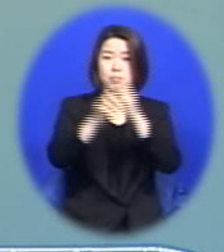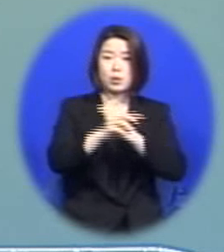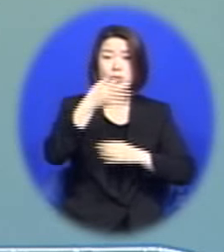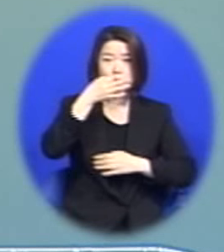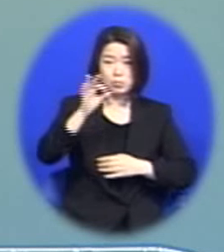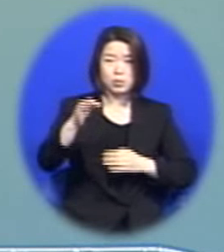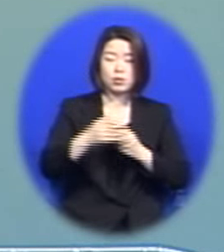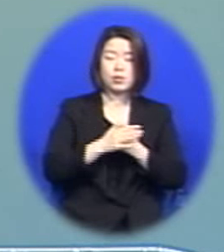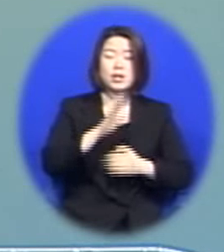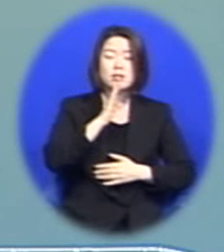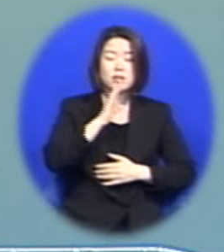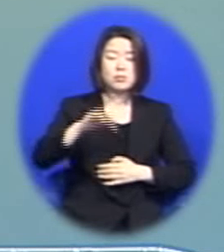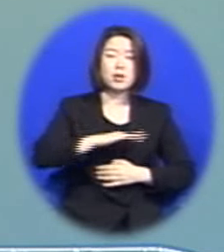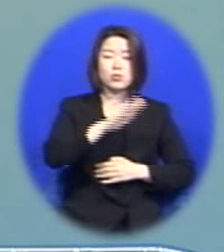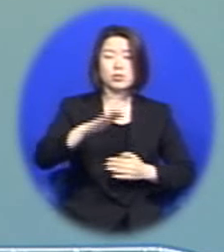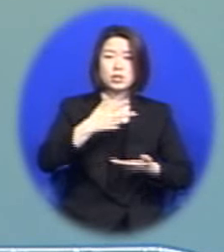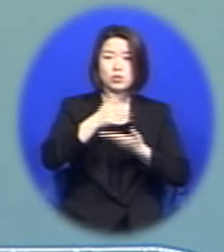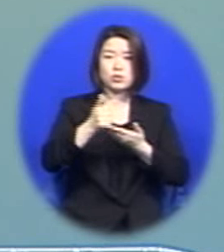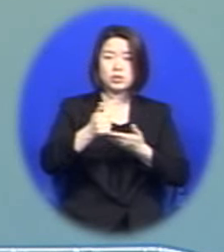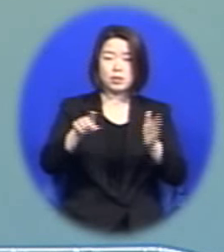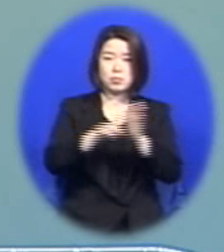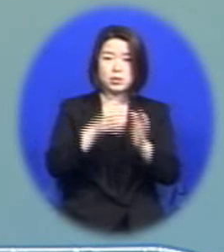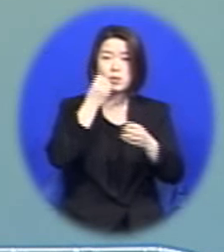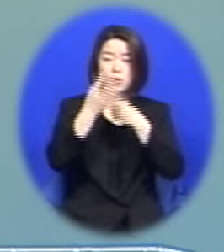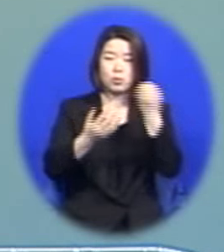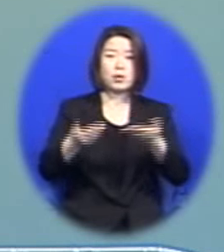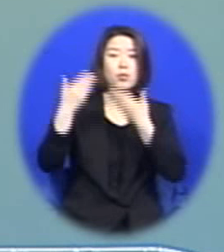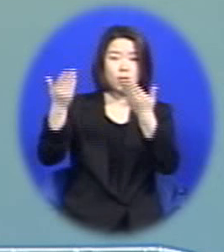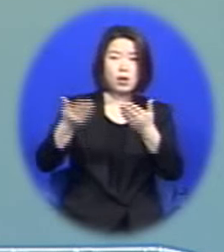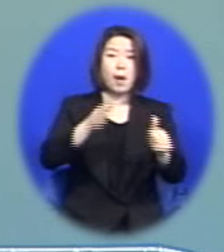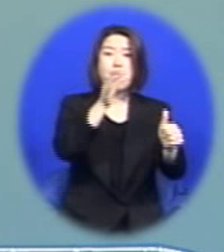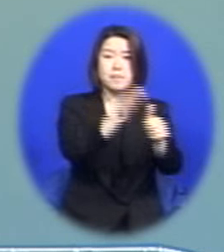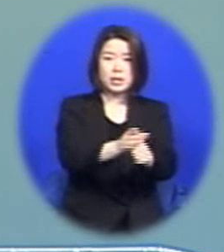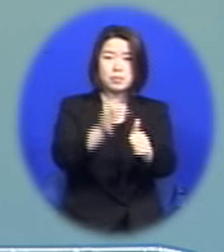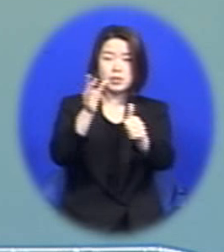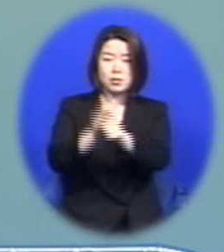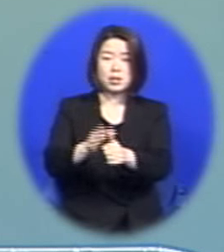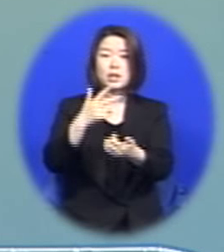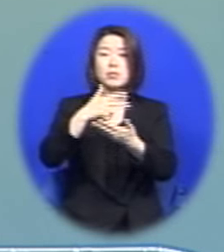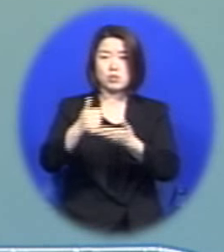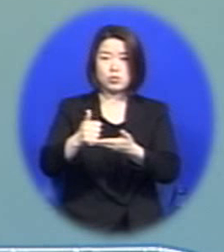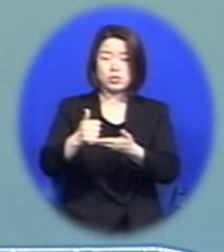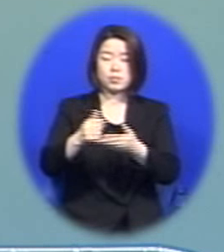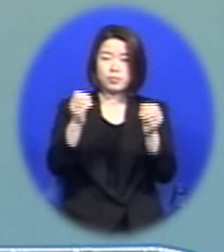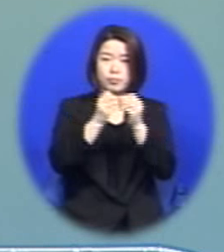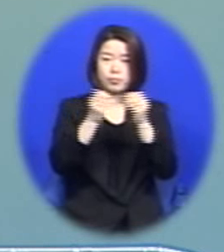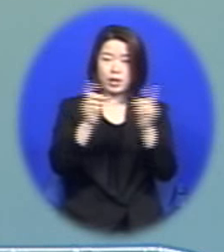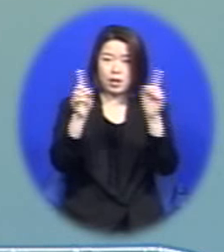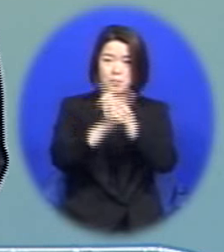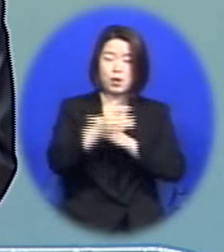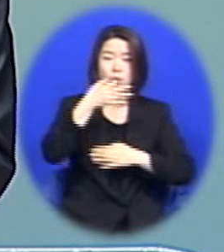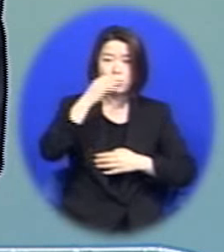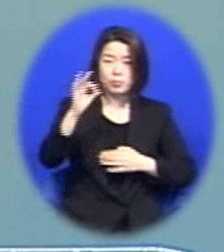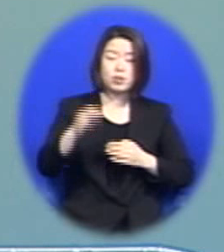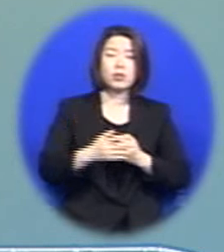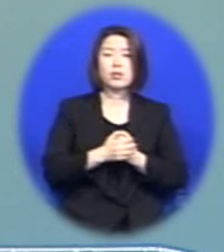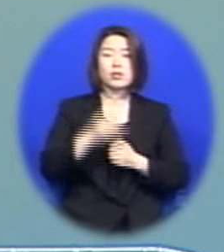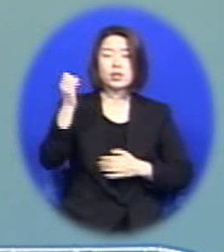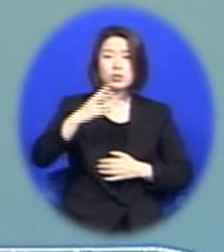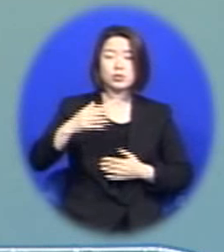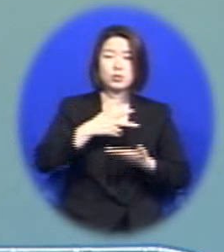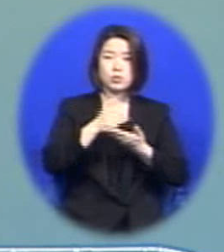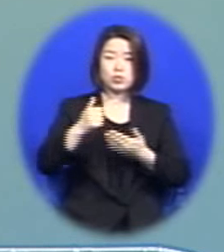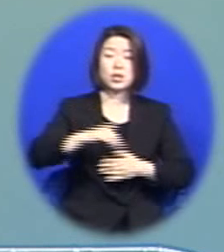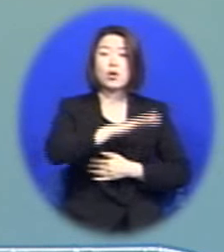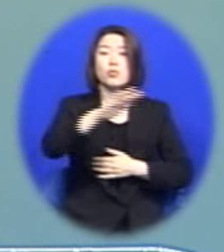우리의 믿음을 고백에 올리십시오 맡깁니다 맡깁니다 중이에요 그리고 주니 우리